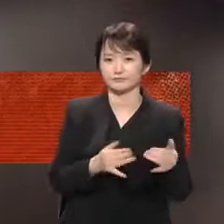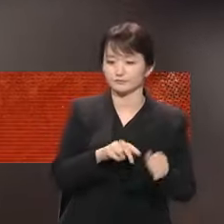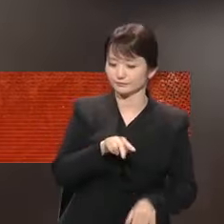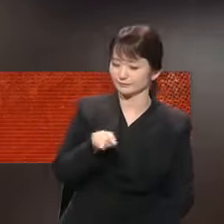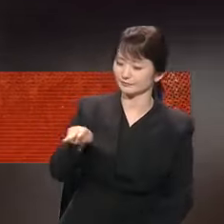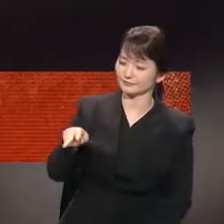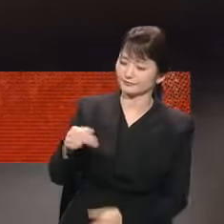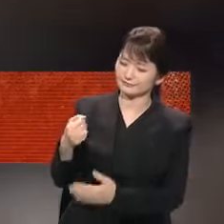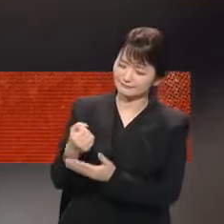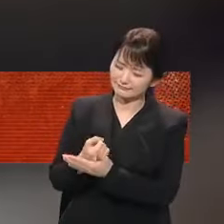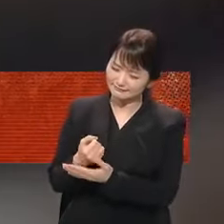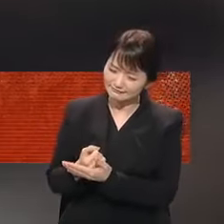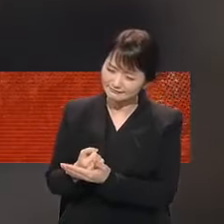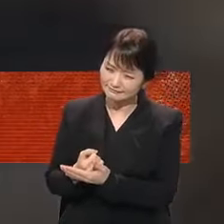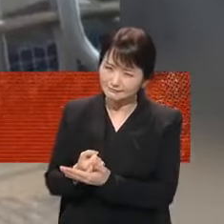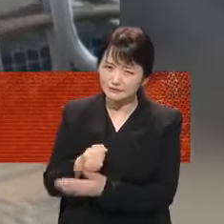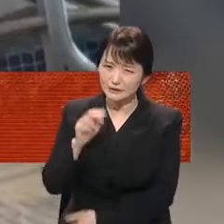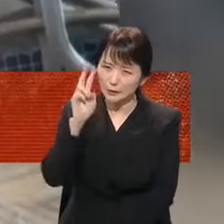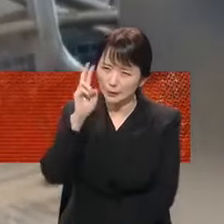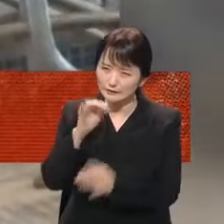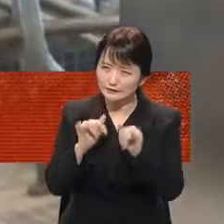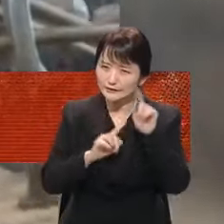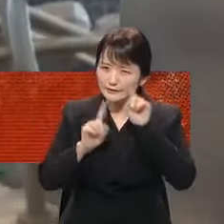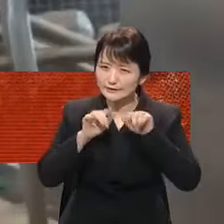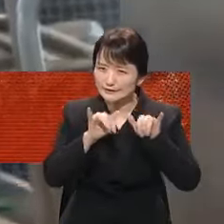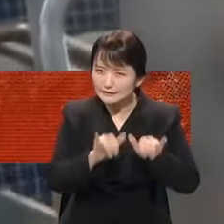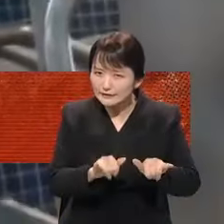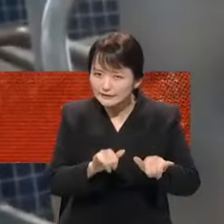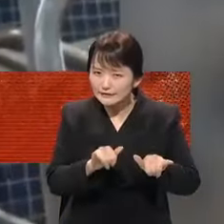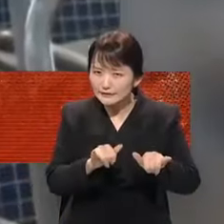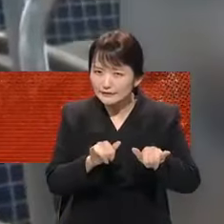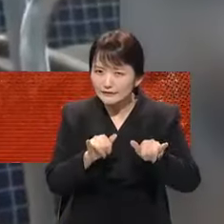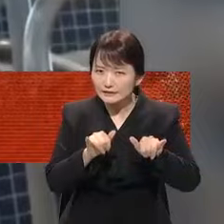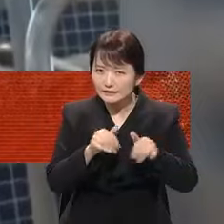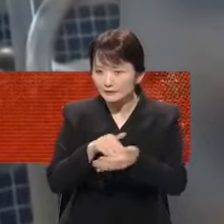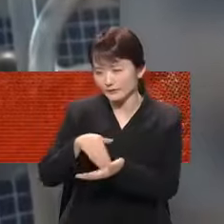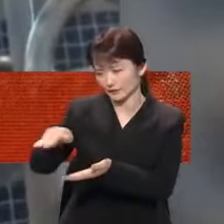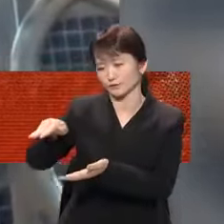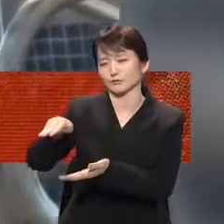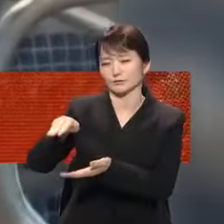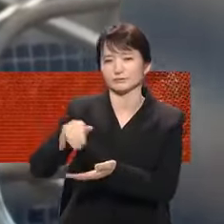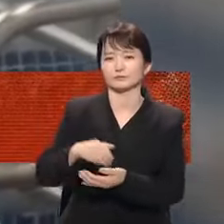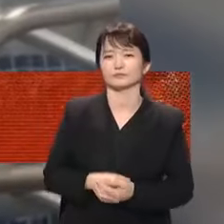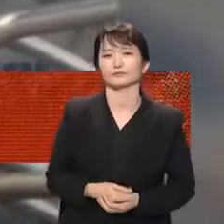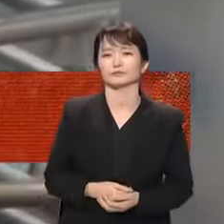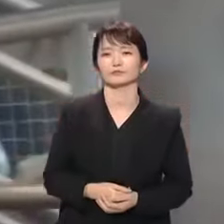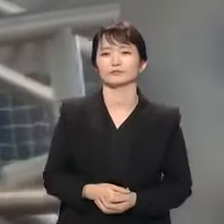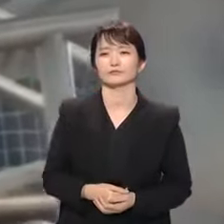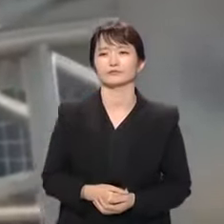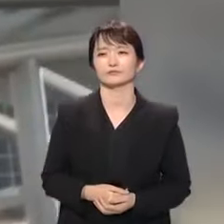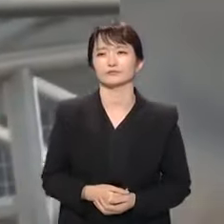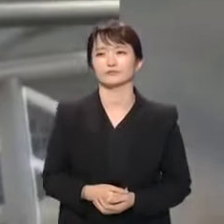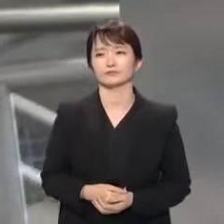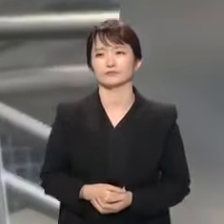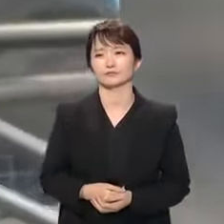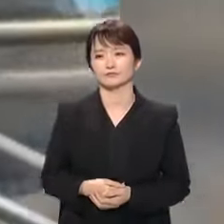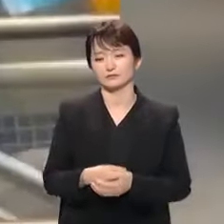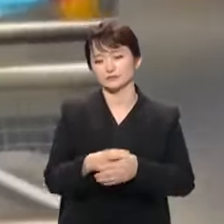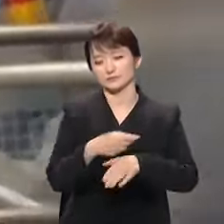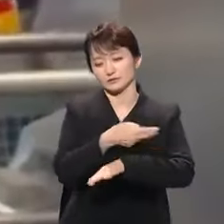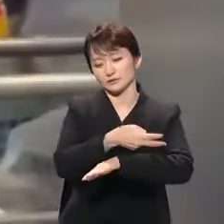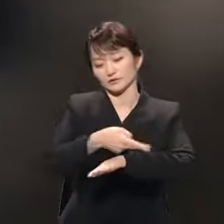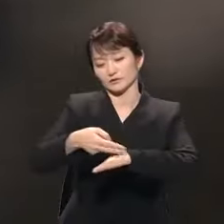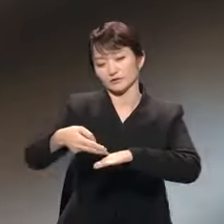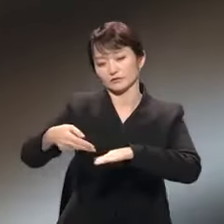사슴이 안쓰럽기도 하면서 혹시나 사람들이 다칠까 봐 또 이 사슴을 내쫓을 수밖에 없었다고 합니다. 한참을 물속에서